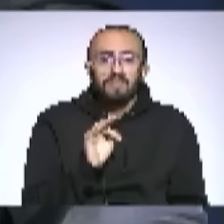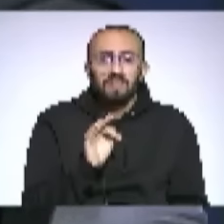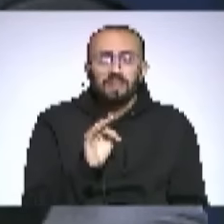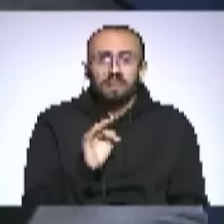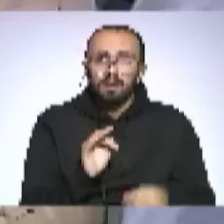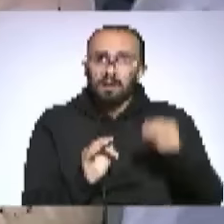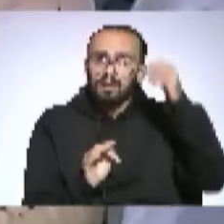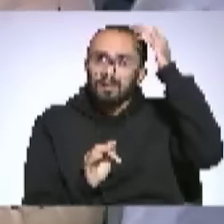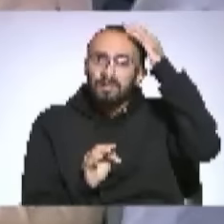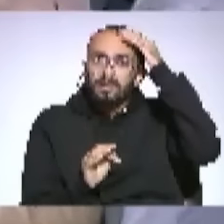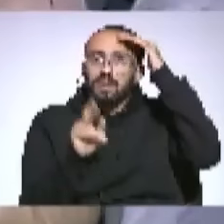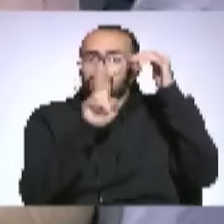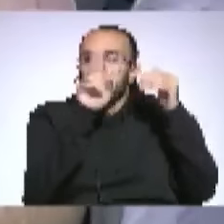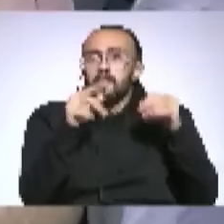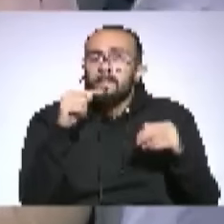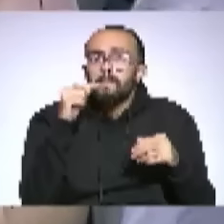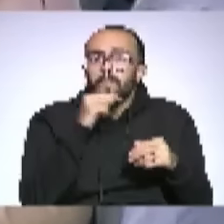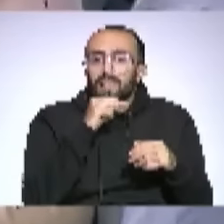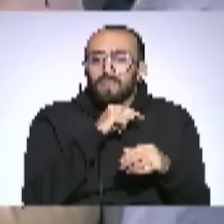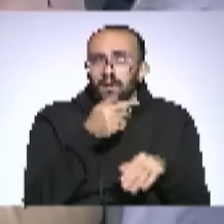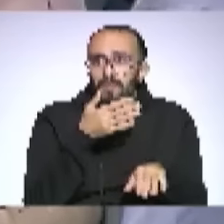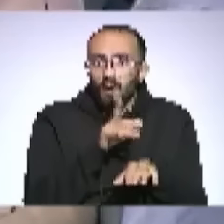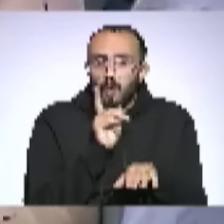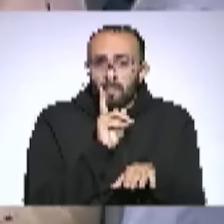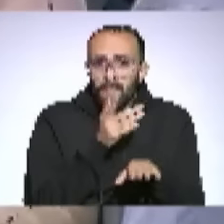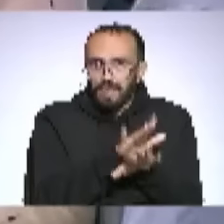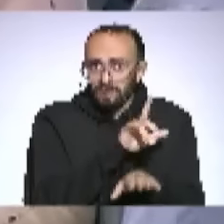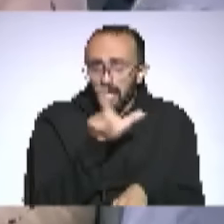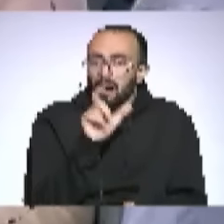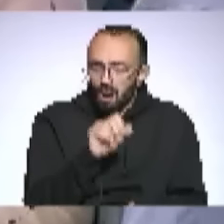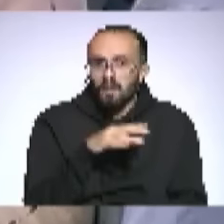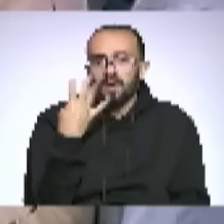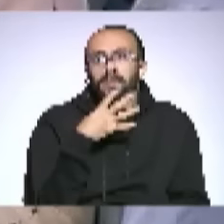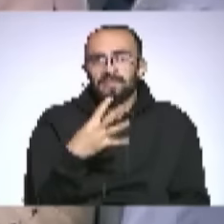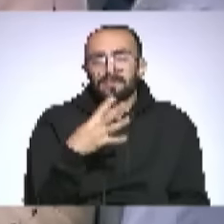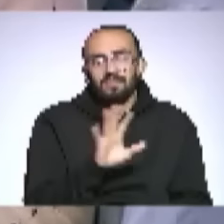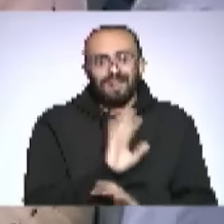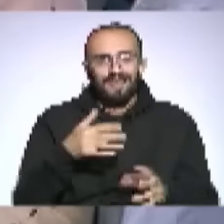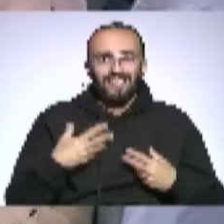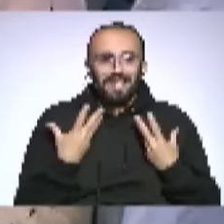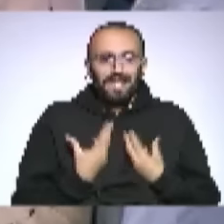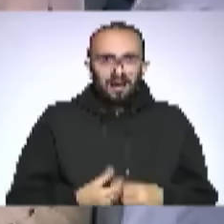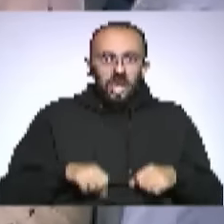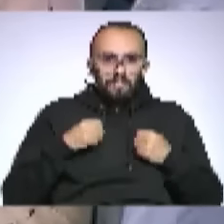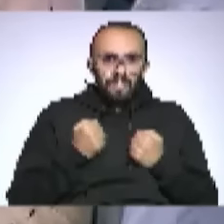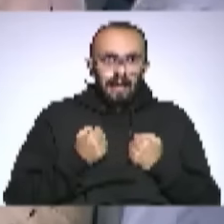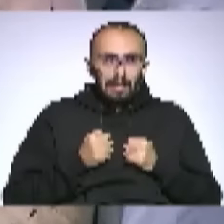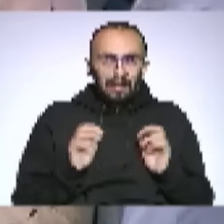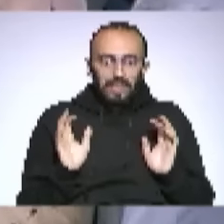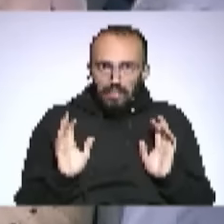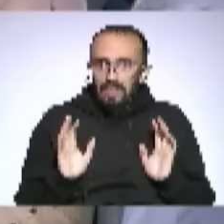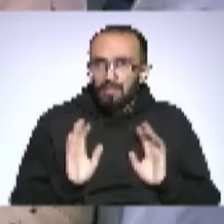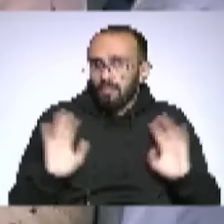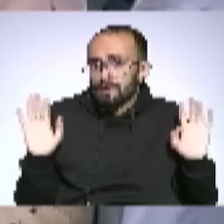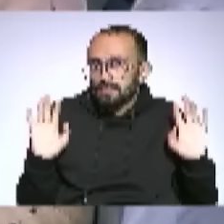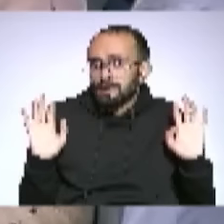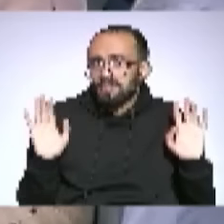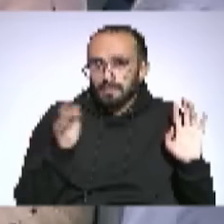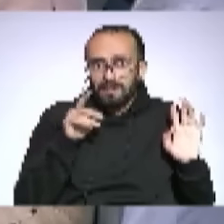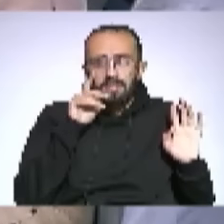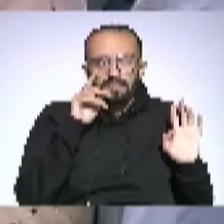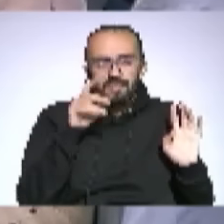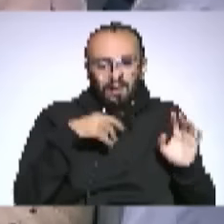اه انت انت حماتك توفت بعد اربع سنين بعد اربع سنين فانا قلت خلاص هبقى عايشه في شقتي اه وخلاص انا لو عملت